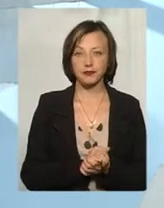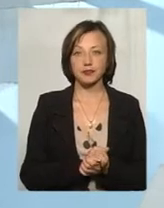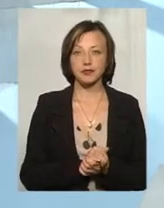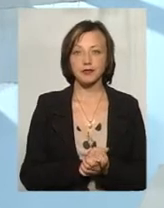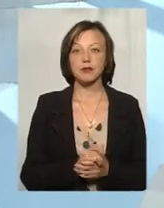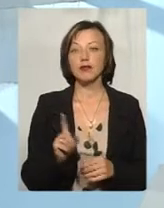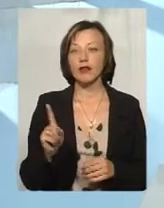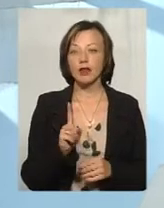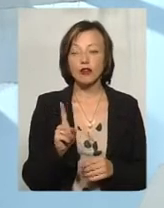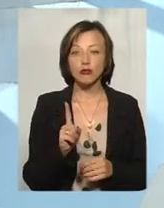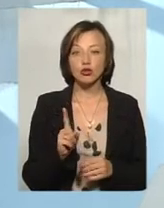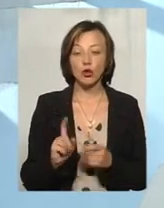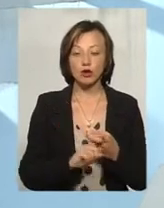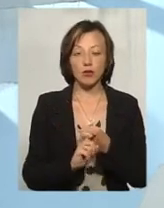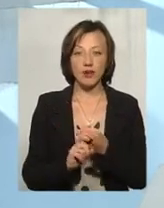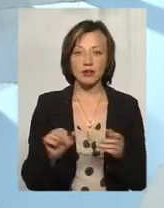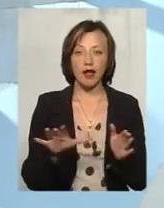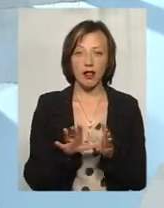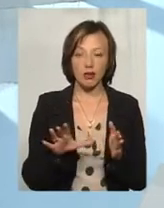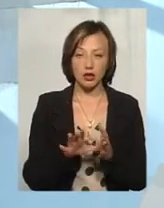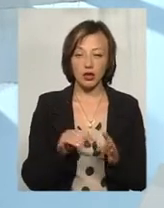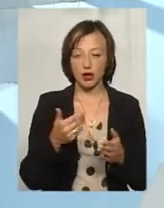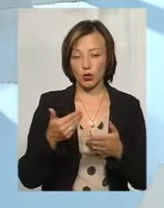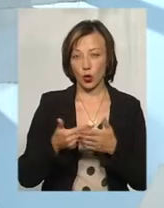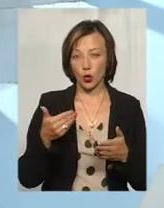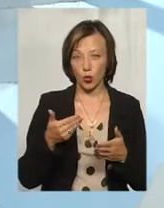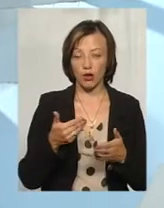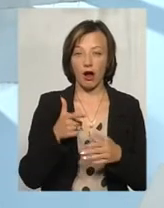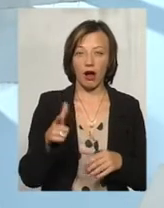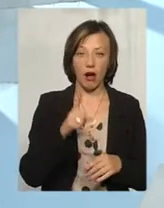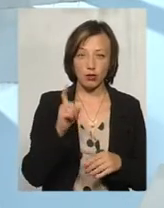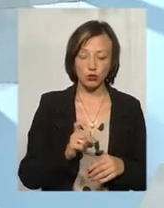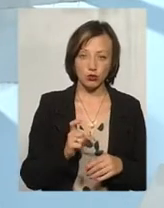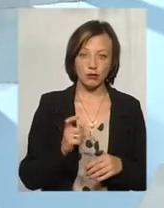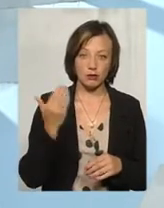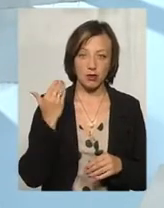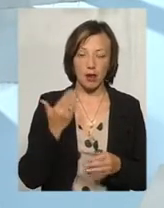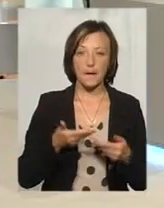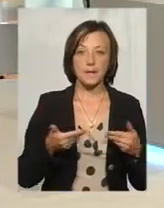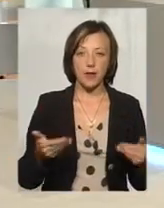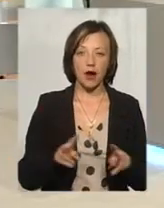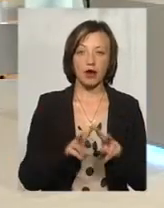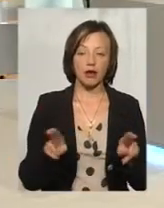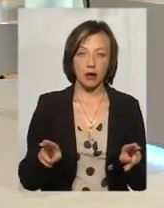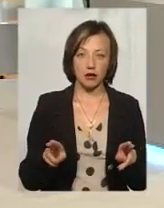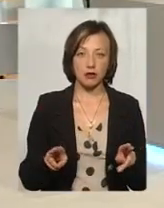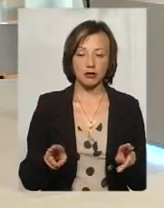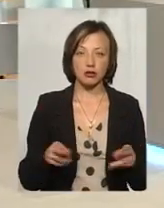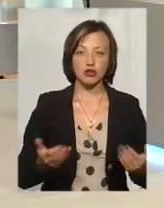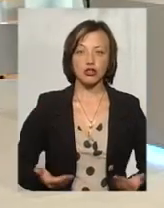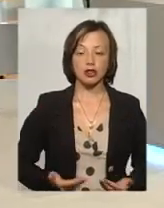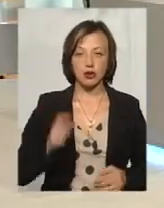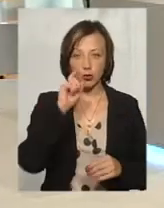що стосується електричної енергії і до недавнього часу газу, ми, як